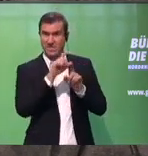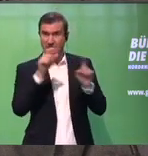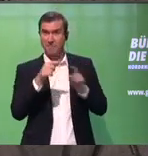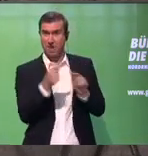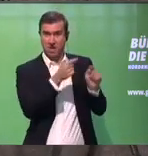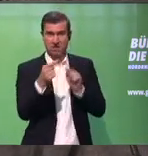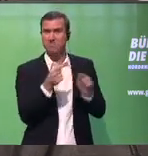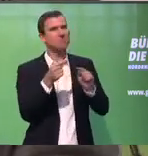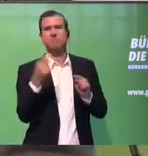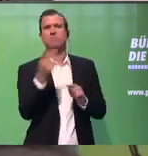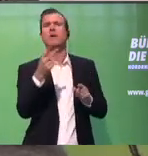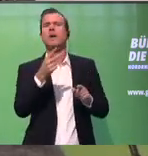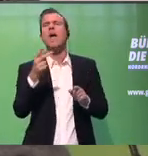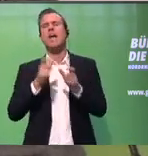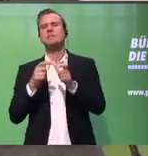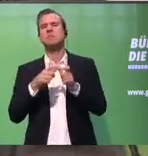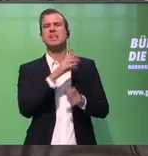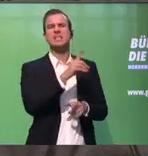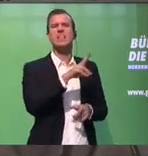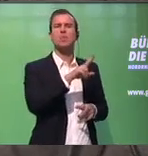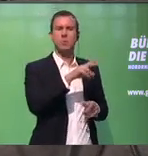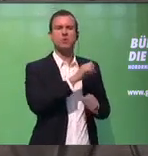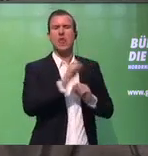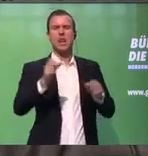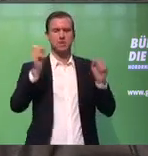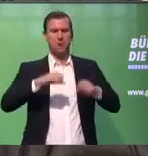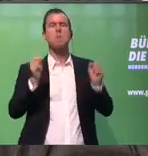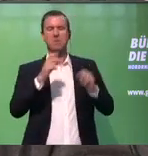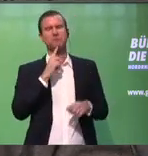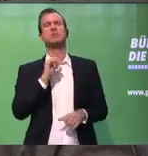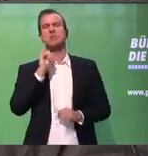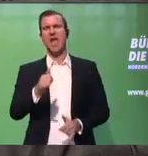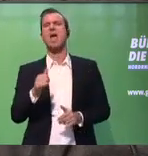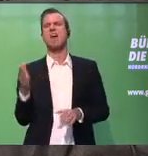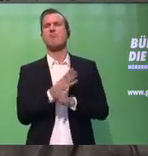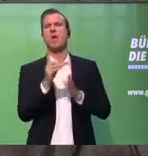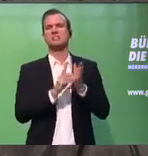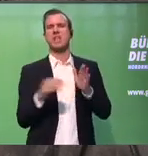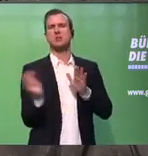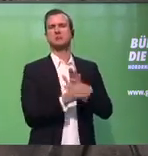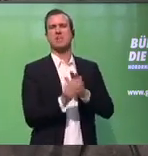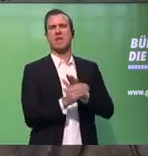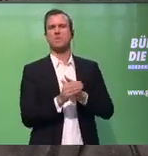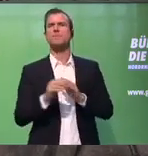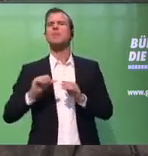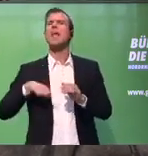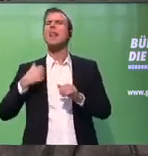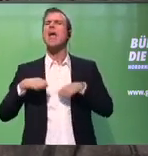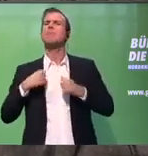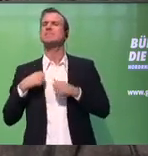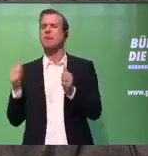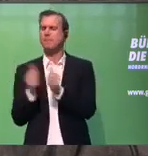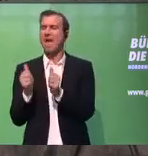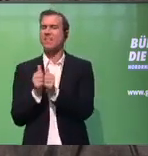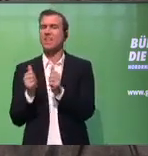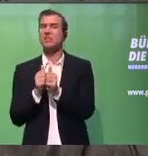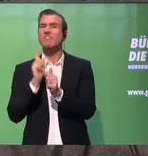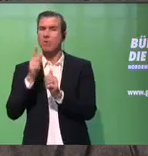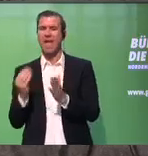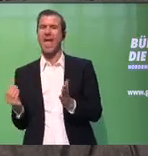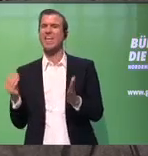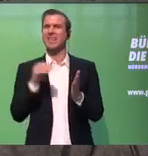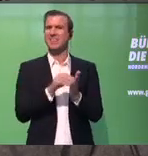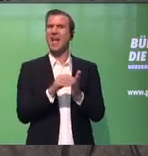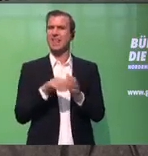musste. Da war man sich sehr schnell einig, dass sie kommen soll. Bei den Lebenspartnerschaften, auch da, bei den